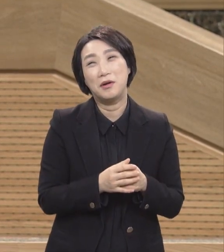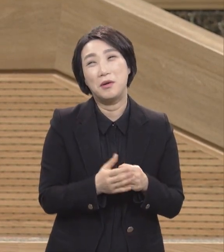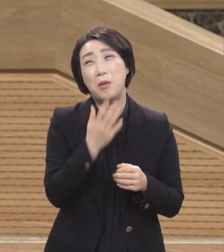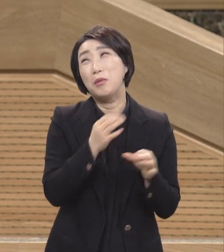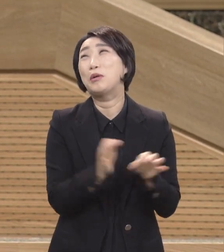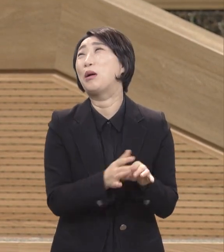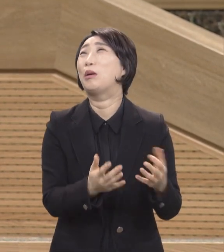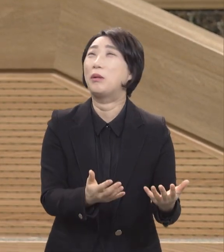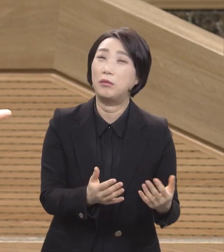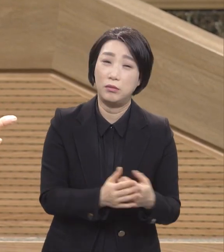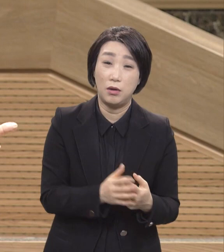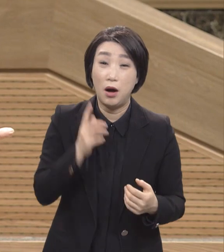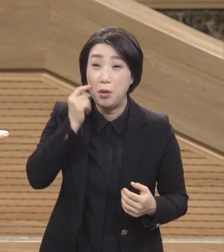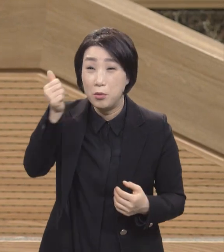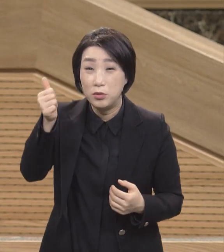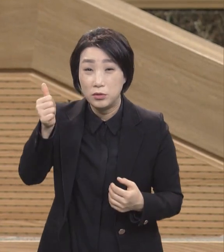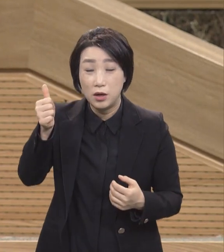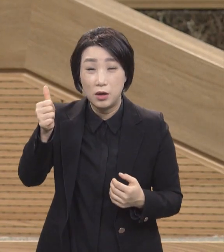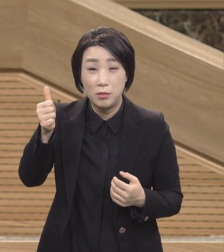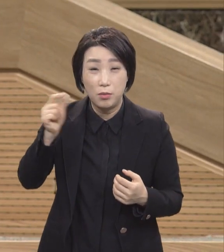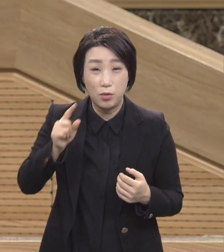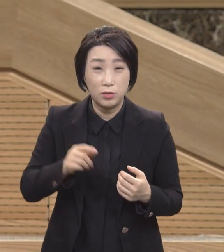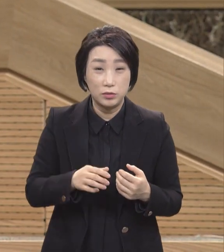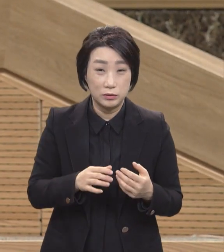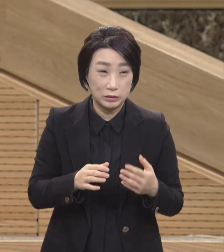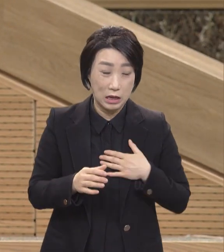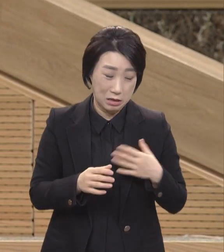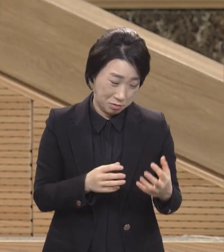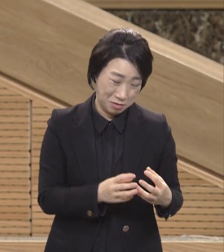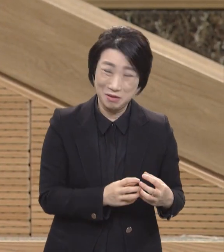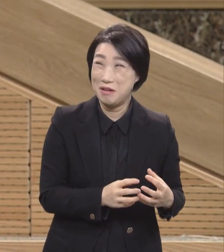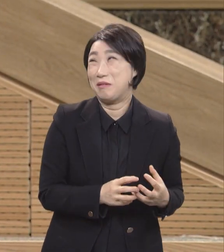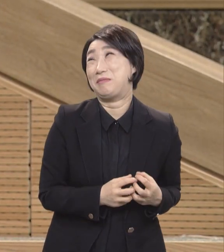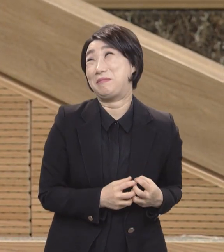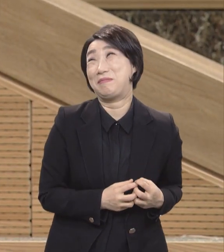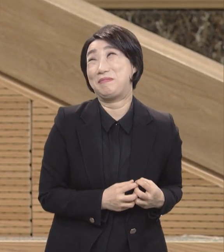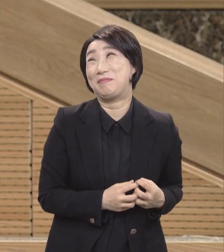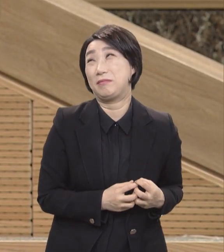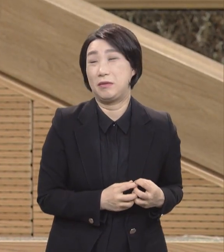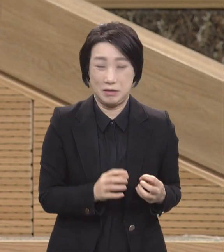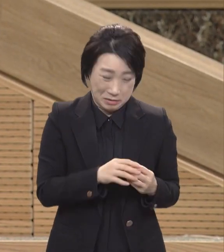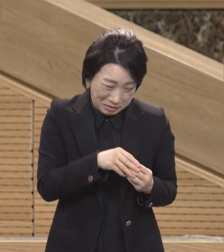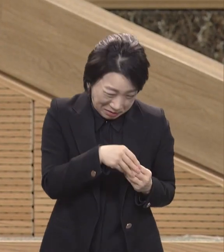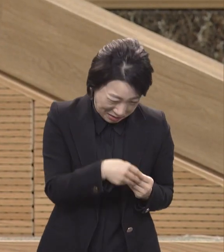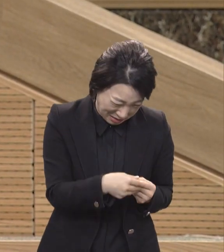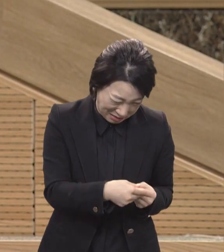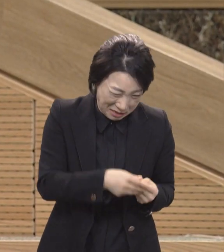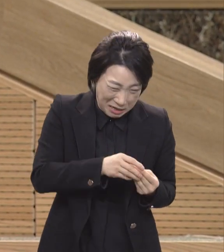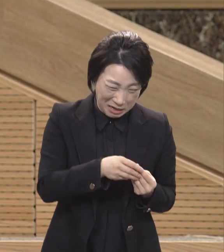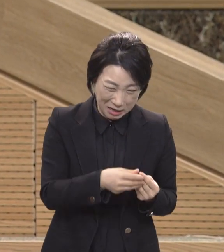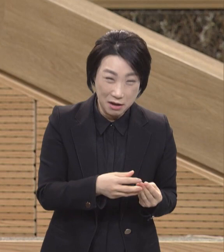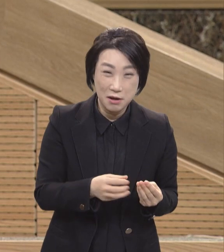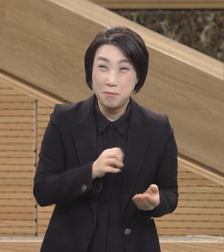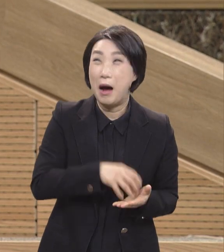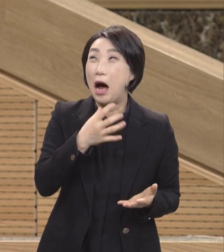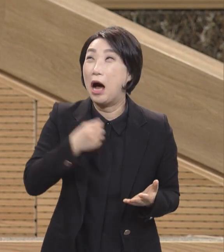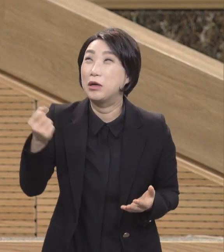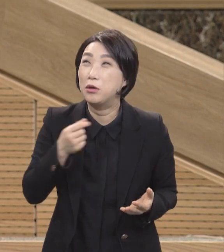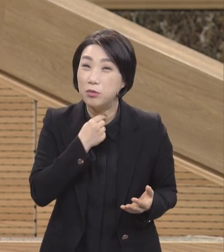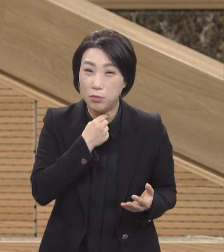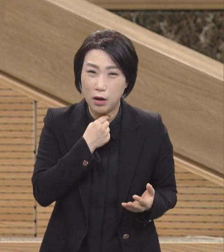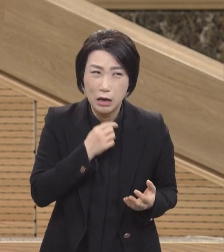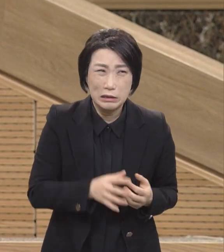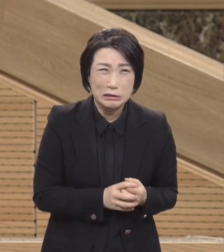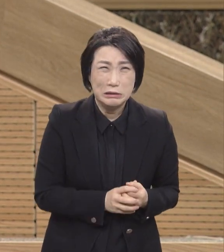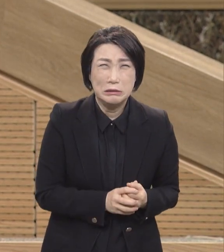아버지가 내 손을 이렇게 벌리고 빵을 뺏어가려고 하니까